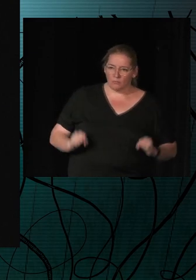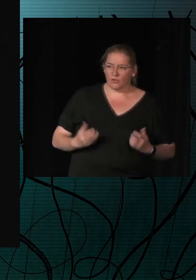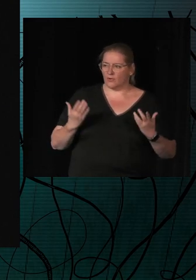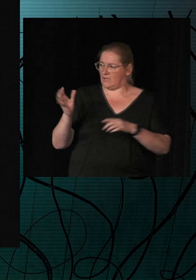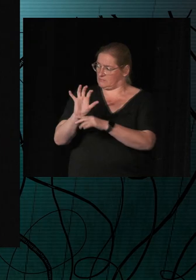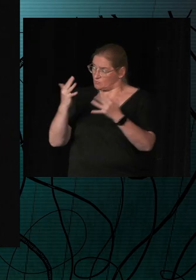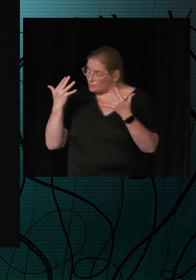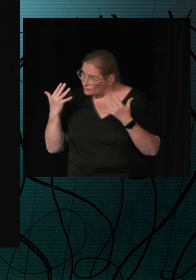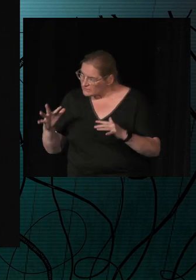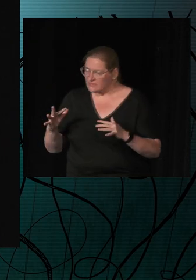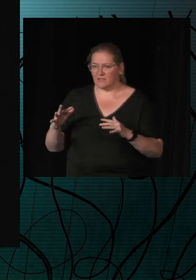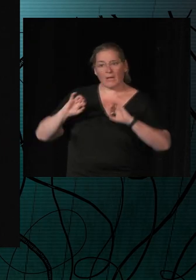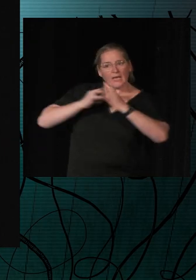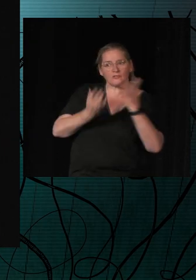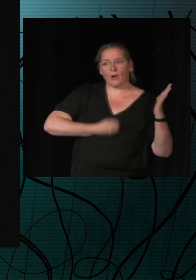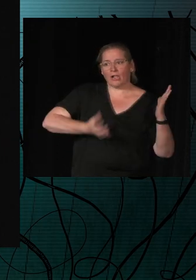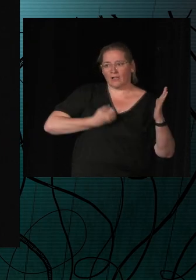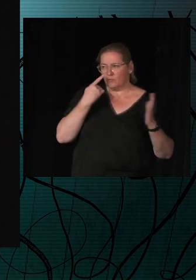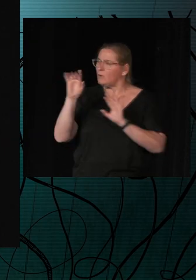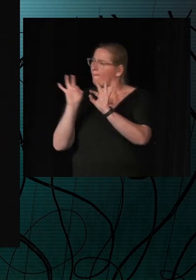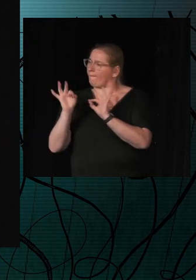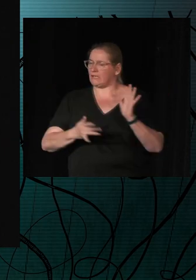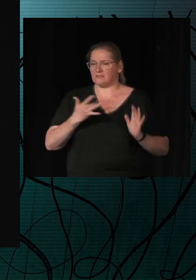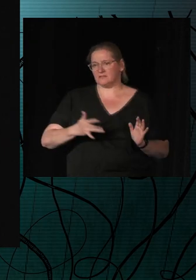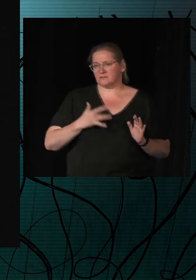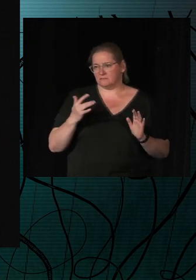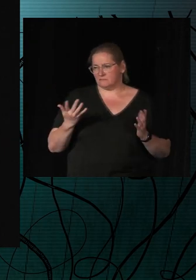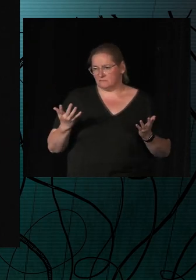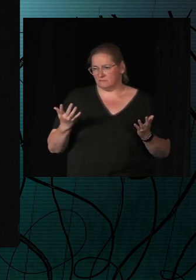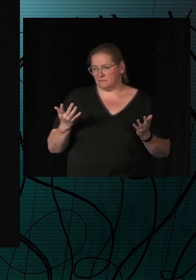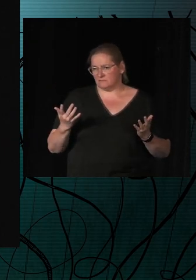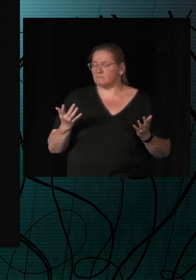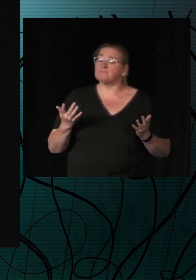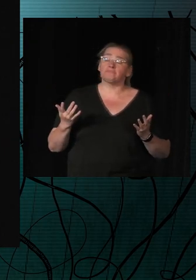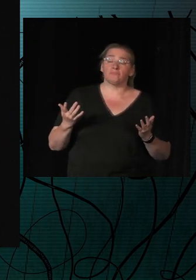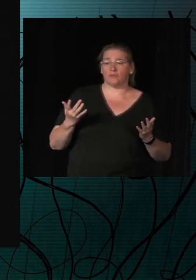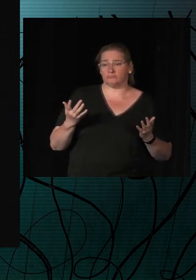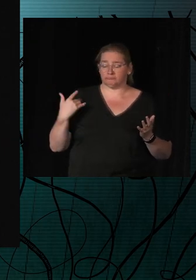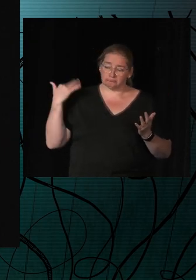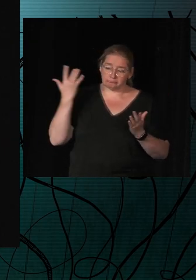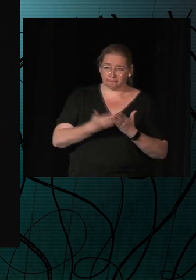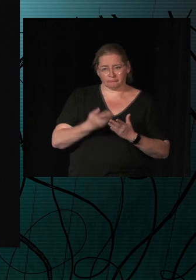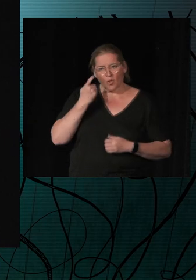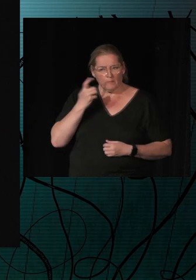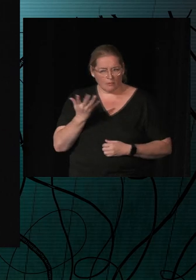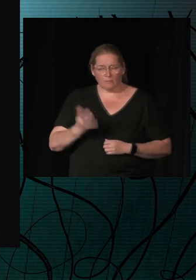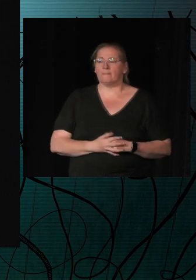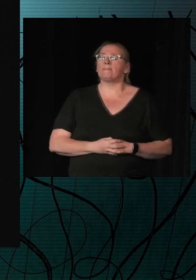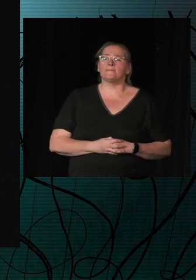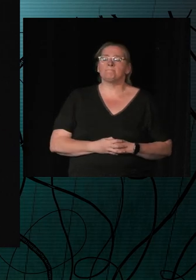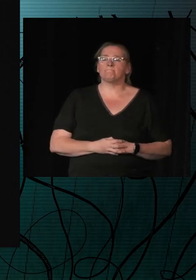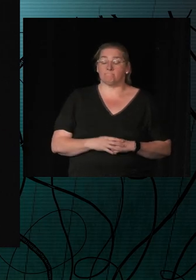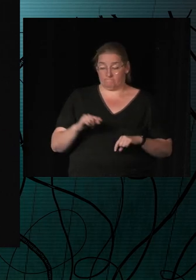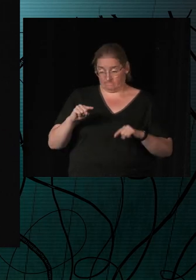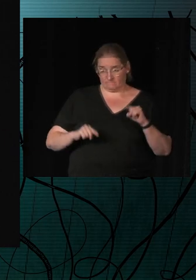qu'il y a des choses qui sont intéressantes dedans en fait on constate quand même après la même chose c'est-à-dire que il se passe des choses potentiellement